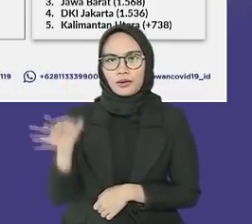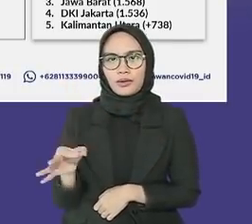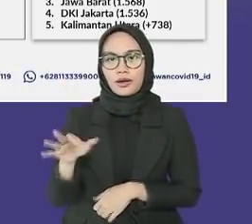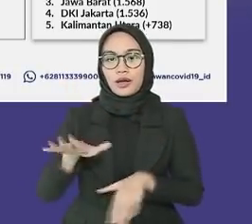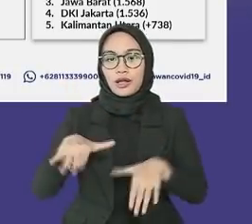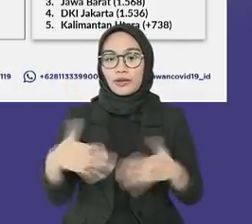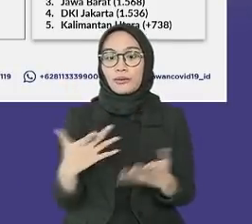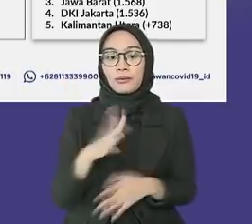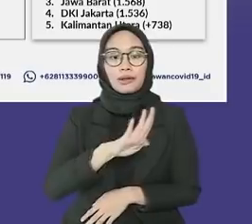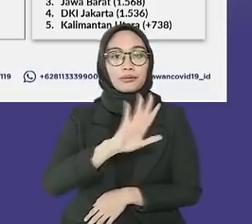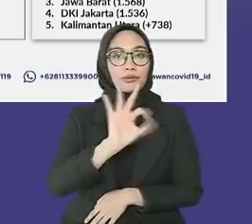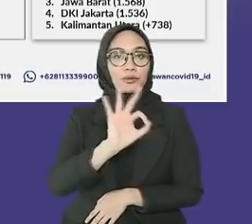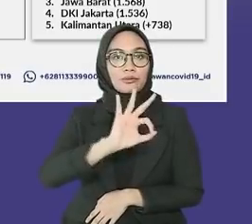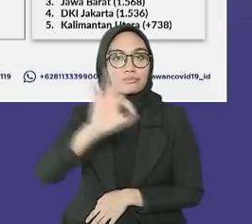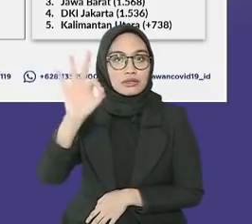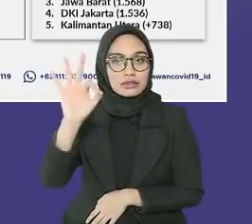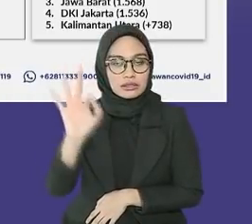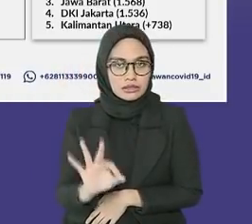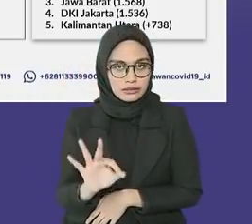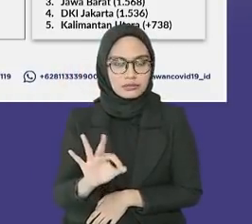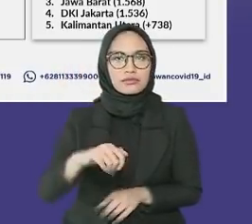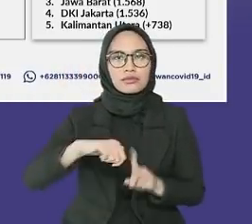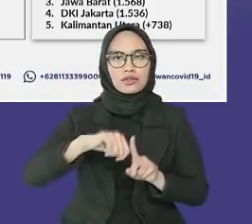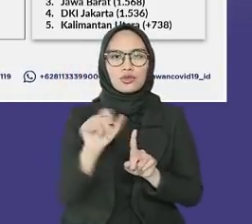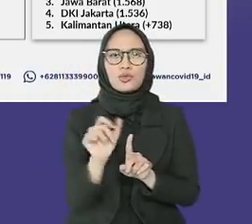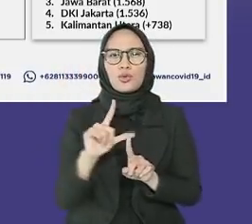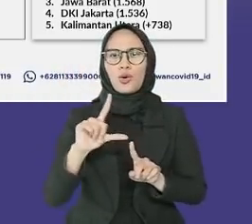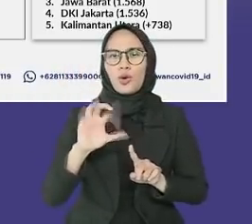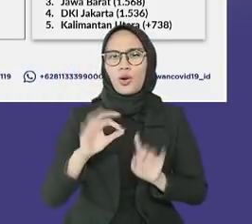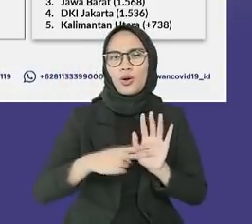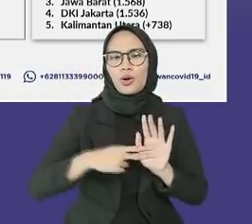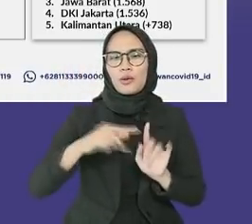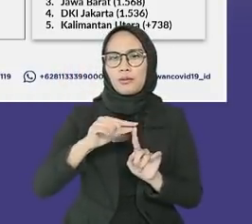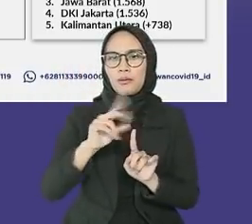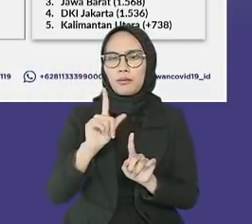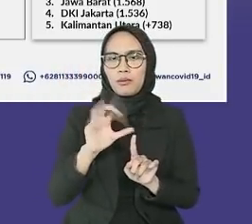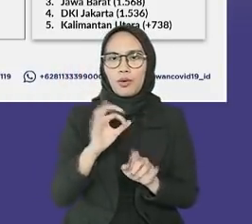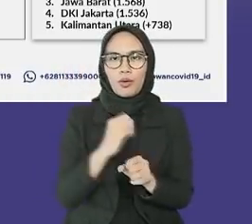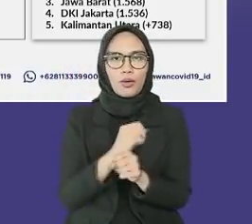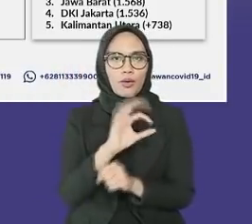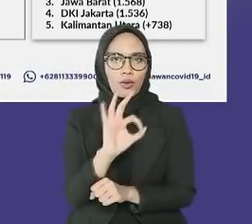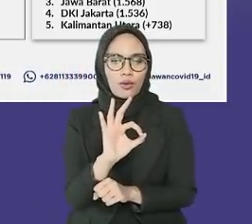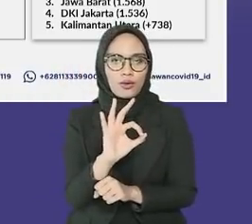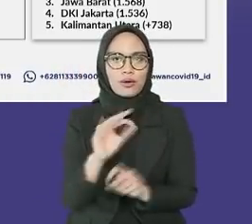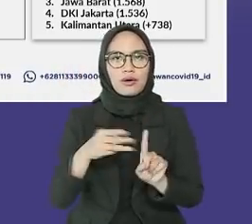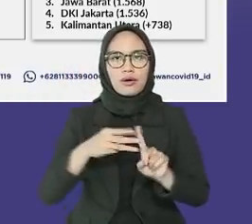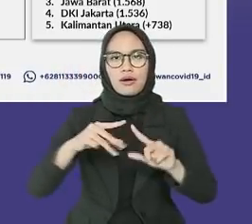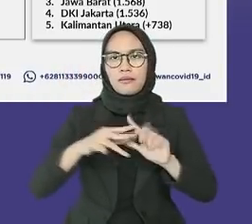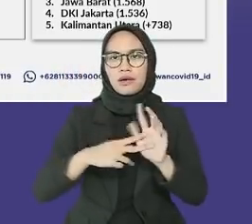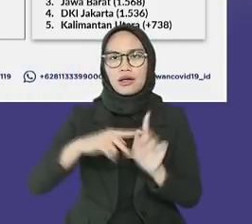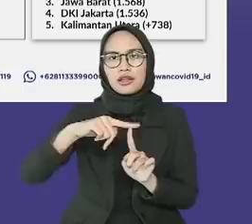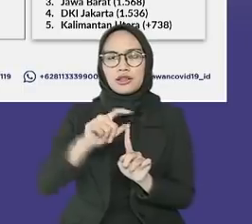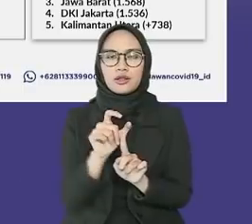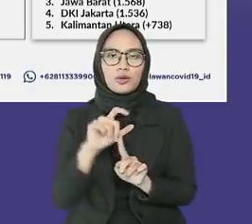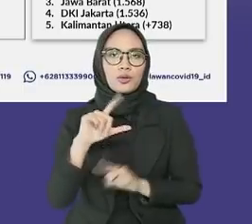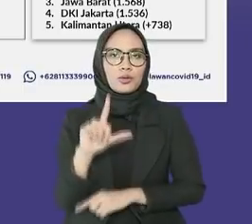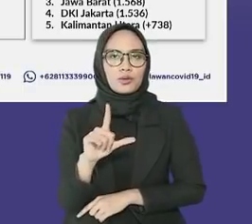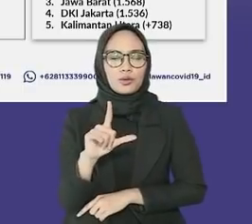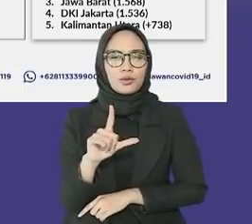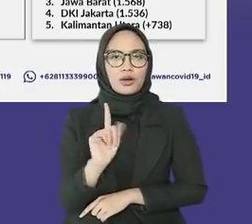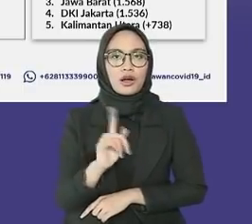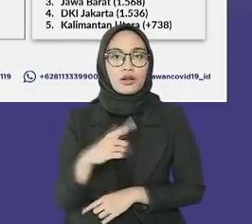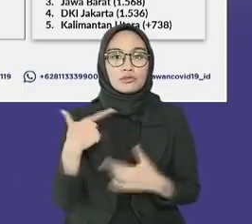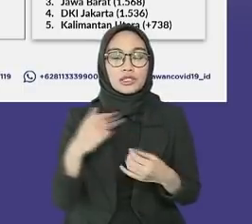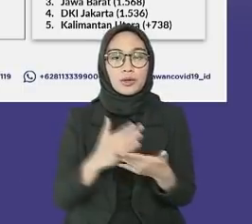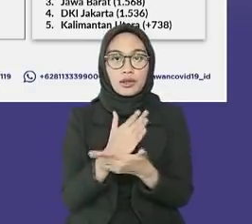atau 40%, yaitu Kulon Progo dan Bantul. Sedangkan di Jawa Tengah terdapat 10